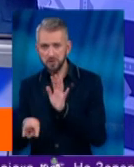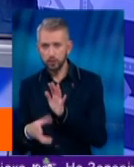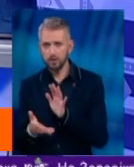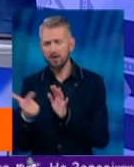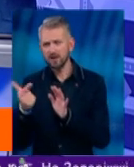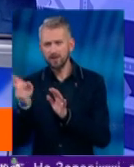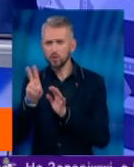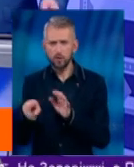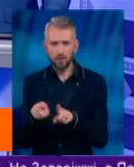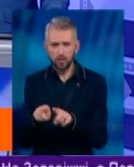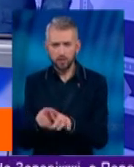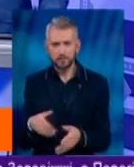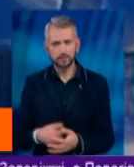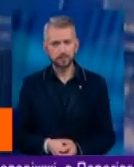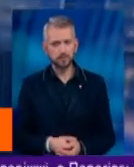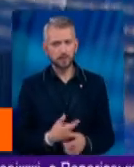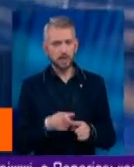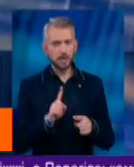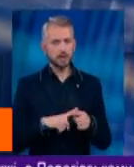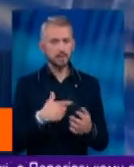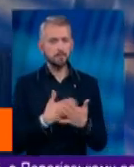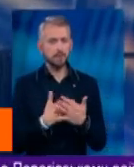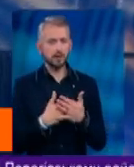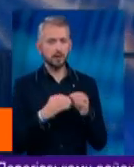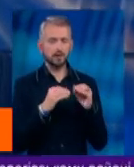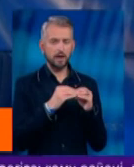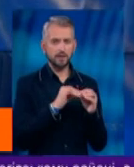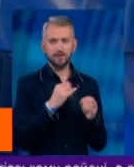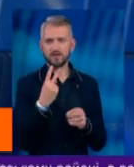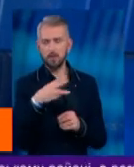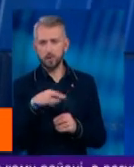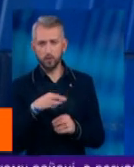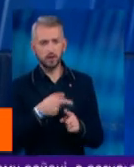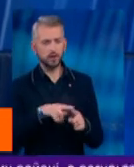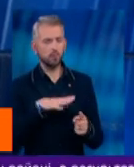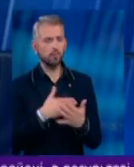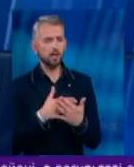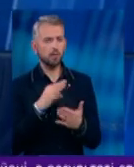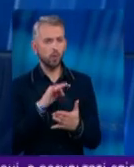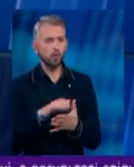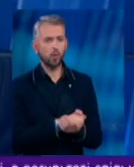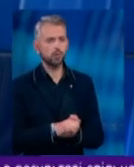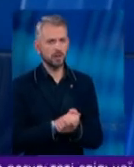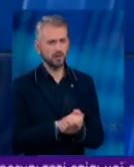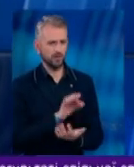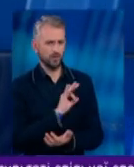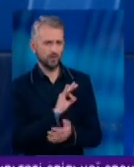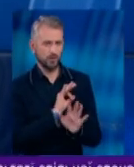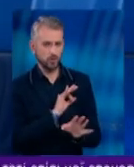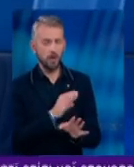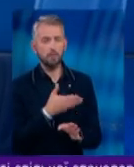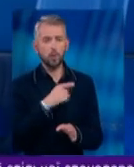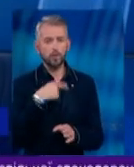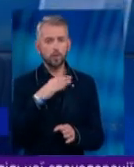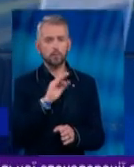гривень, доларів, будь-чого. Ну, це приклад 10 і 2 мільйони, це був приклад про корпоративне кредитування. Зараз ми говоримо